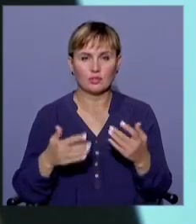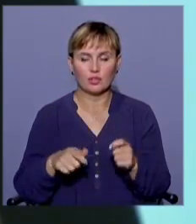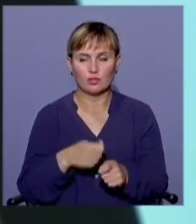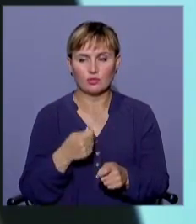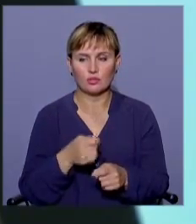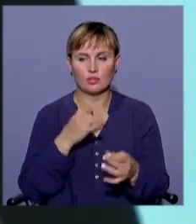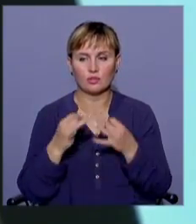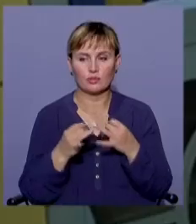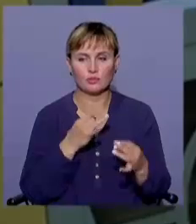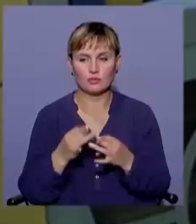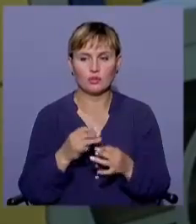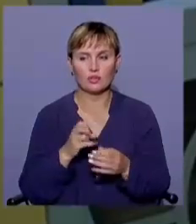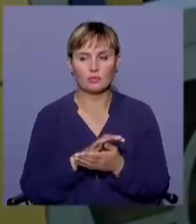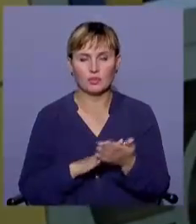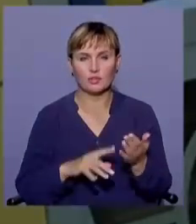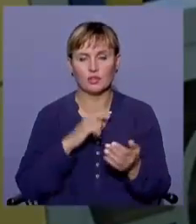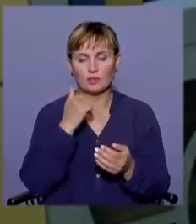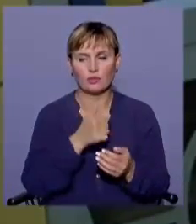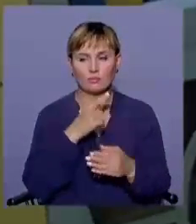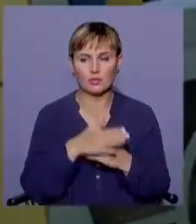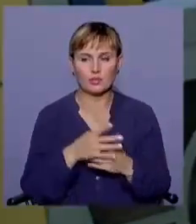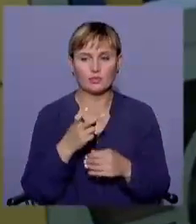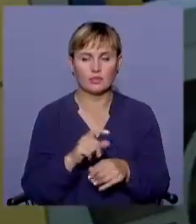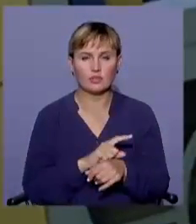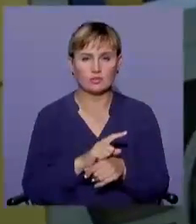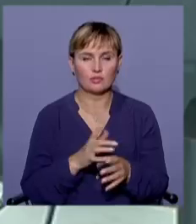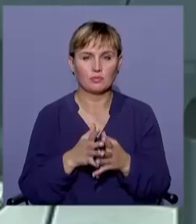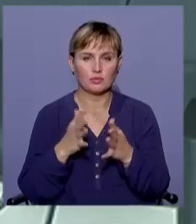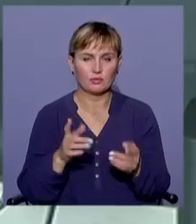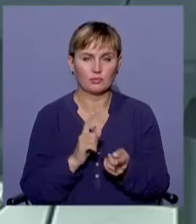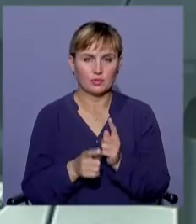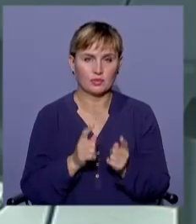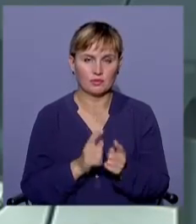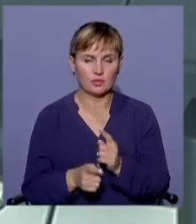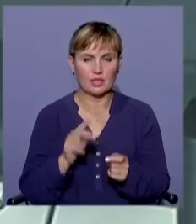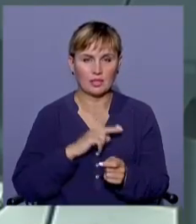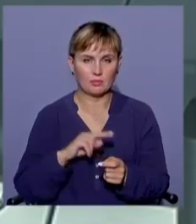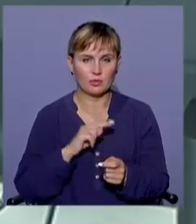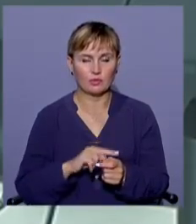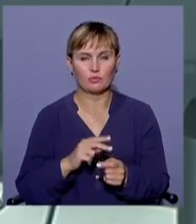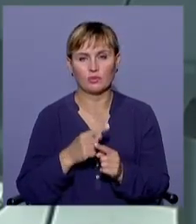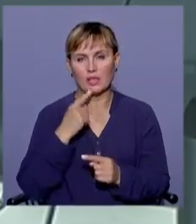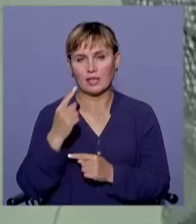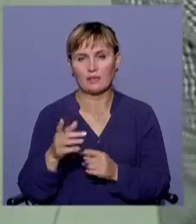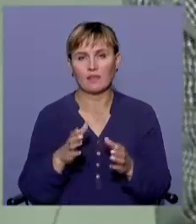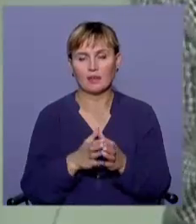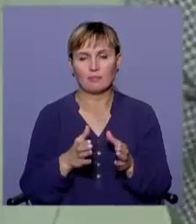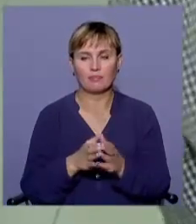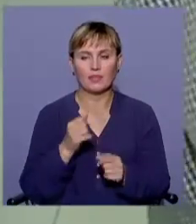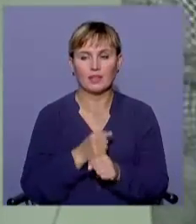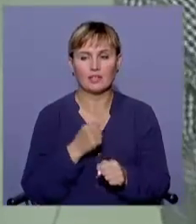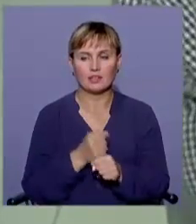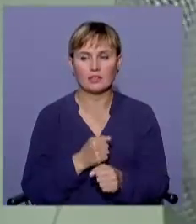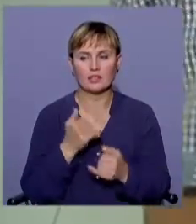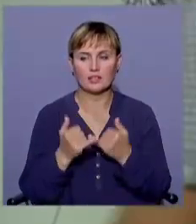нарушениями консультировались на протяжении года почти 200 часов. Большинство сурдопереводчиков работают удаленно. В компании,